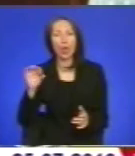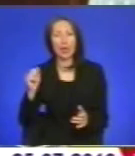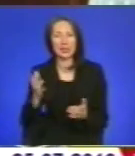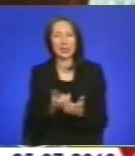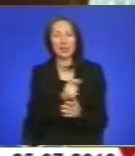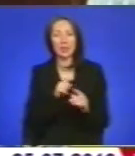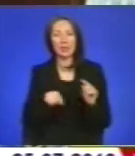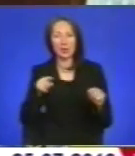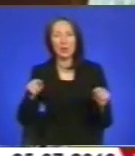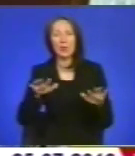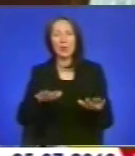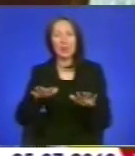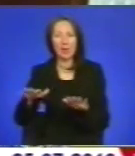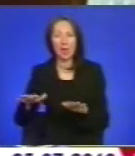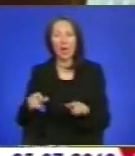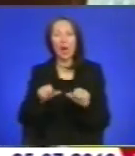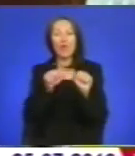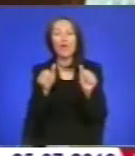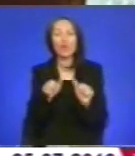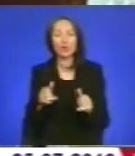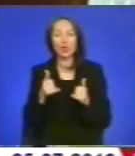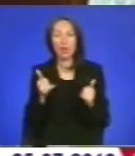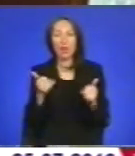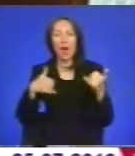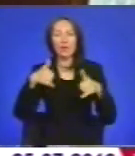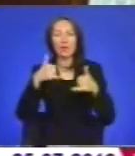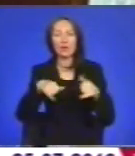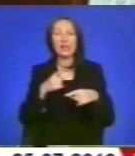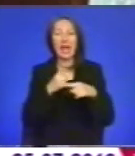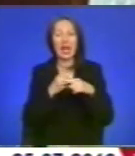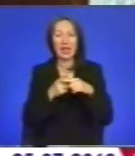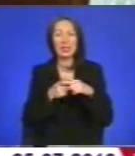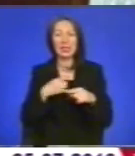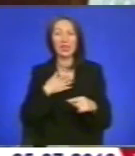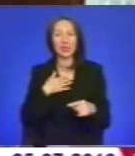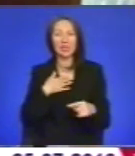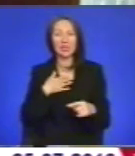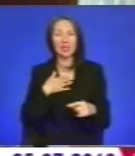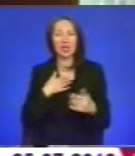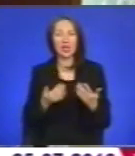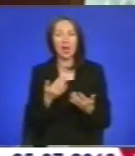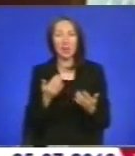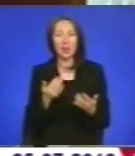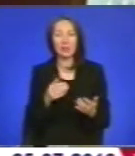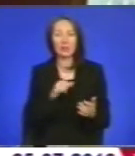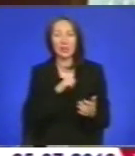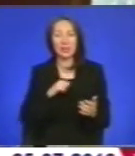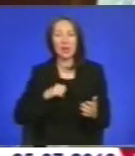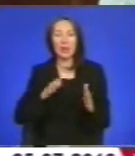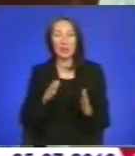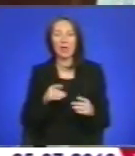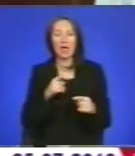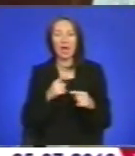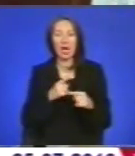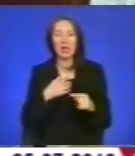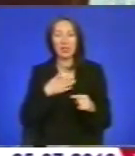формочки для відливання натільних хрестиків. Якби лише сам натільний хрестик, ну це